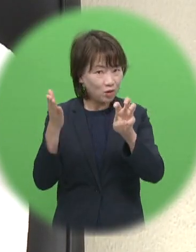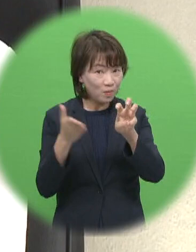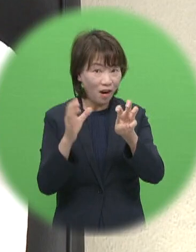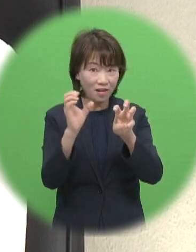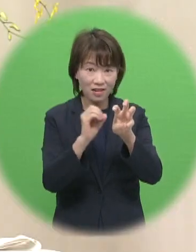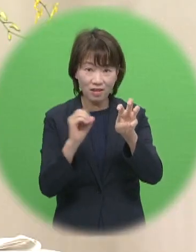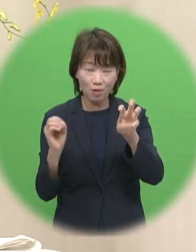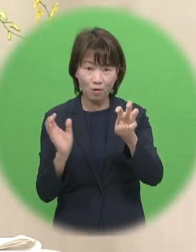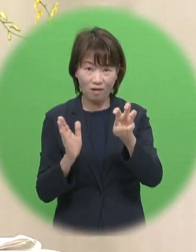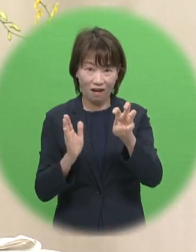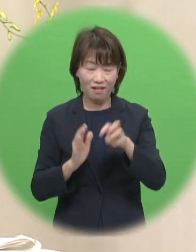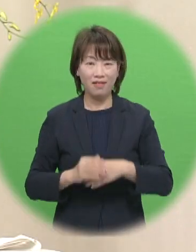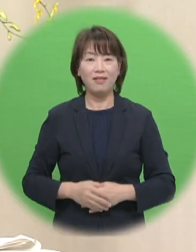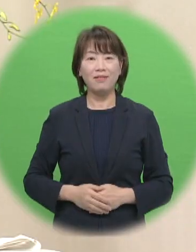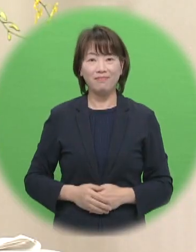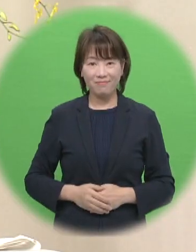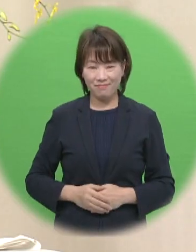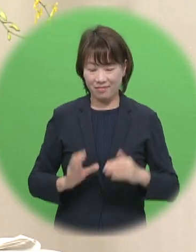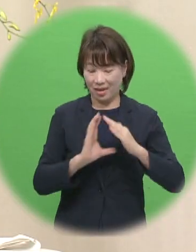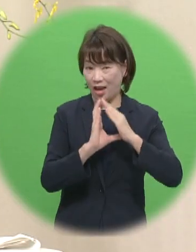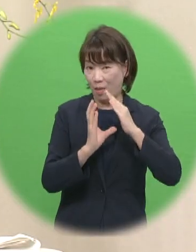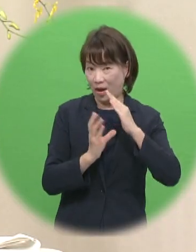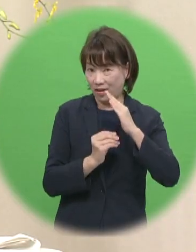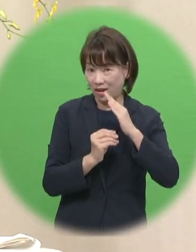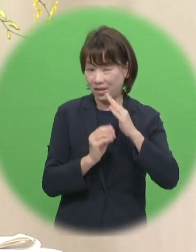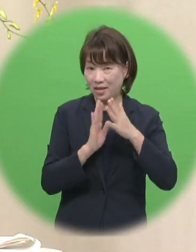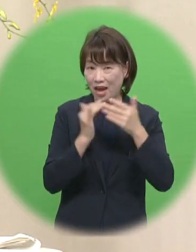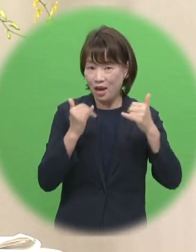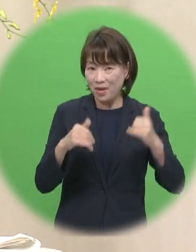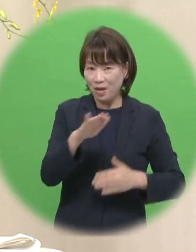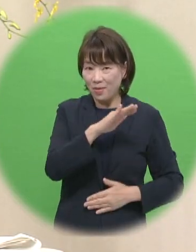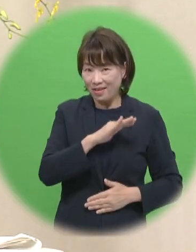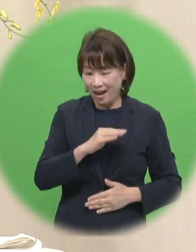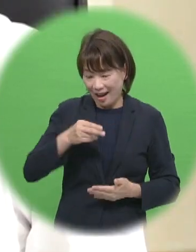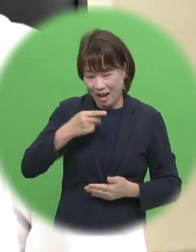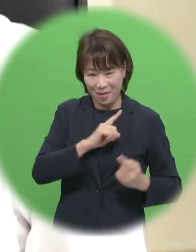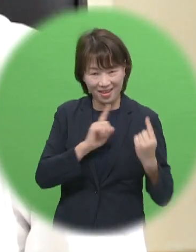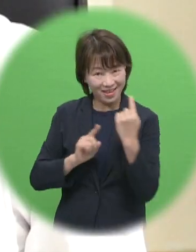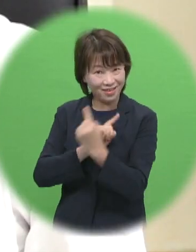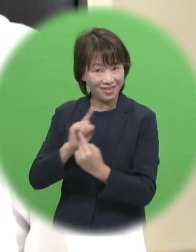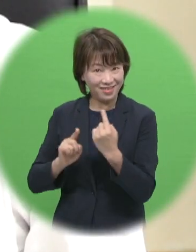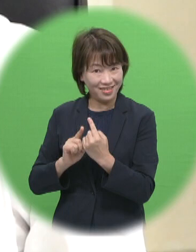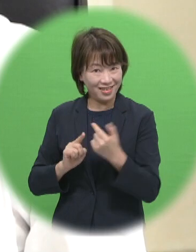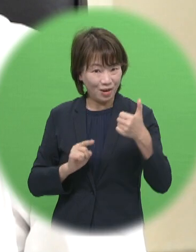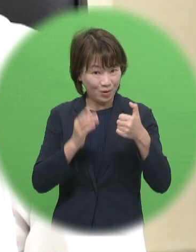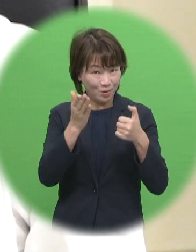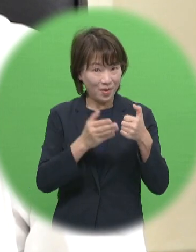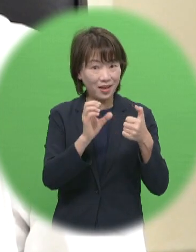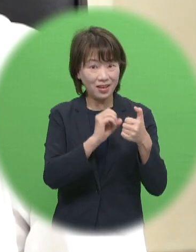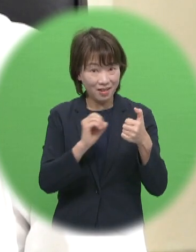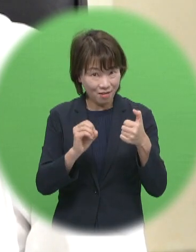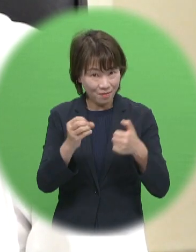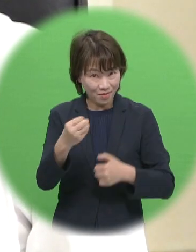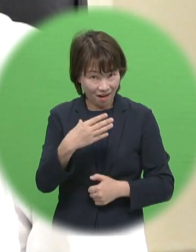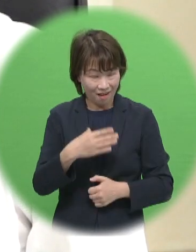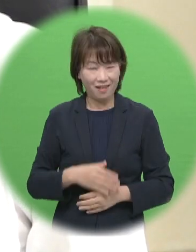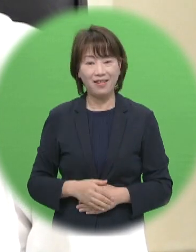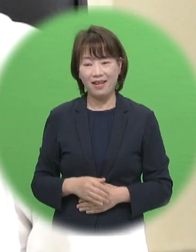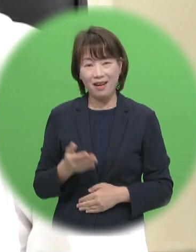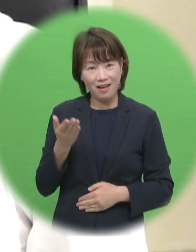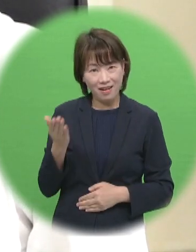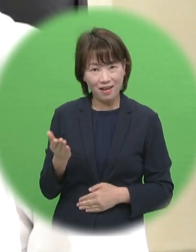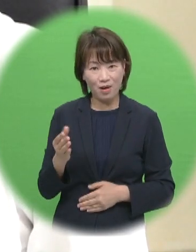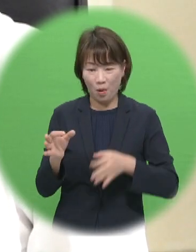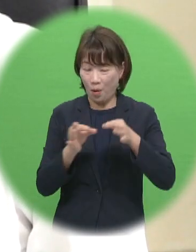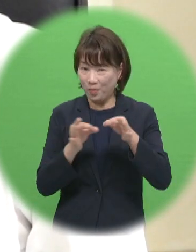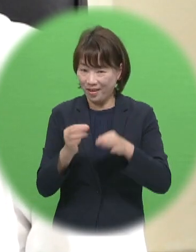ね。 県内の方が、半分ぐらいとおっしゃってましたかね。そういう意味で江崎さんのお店に一食の体験